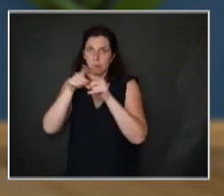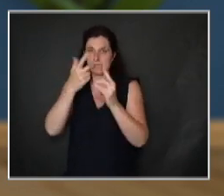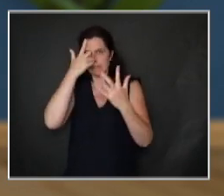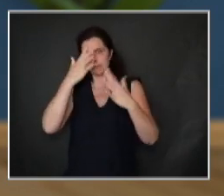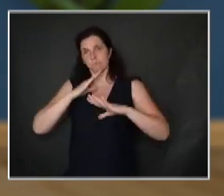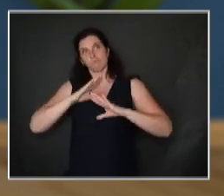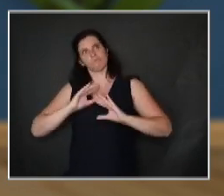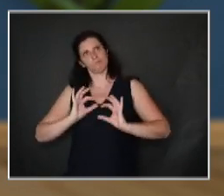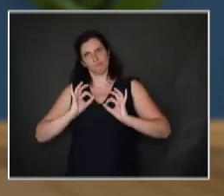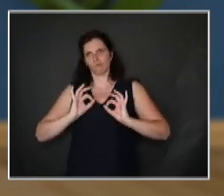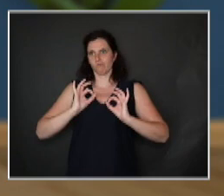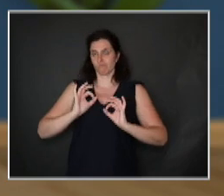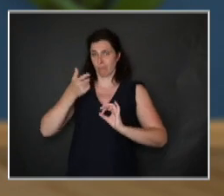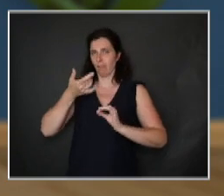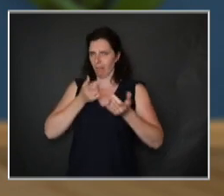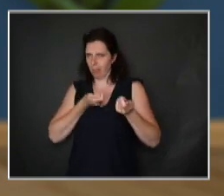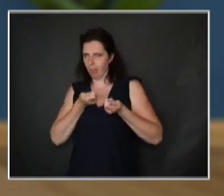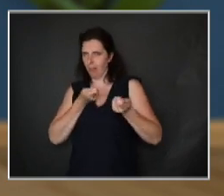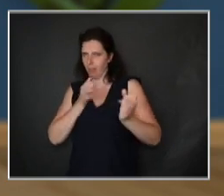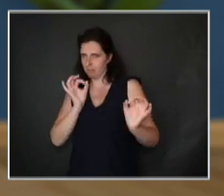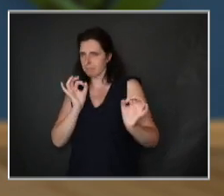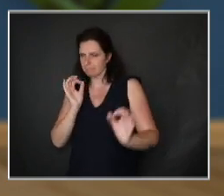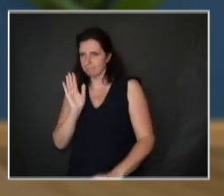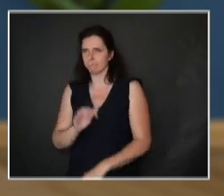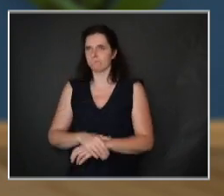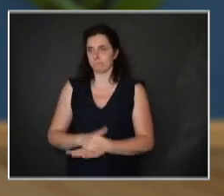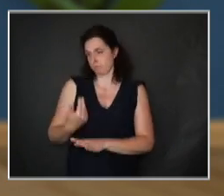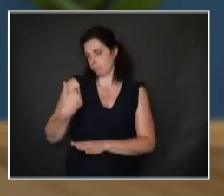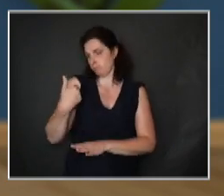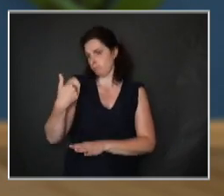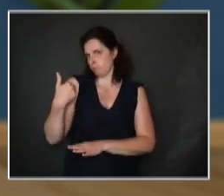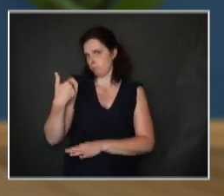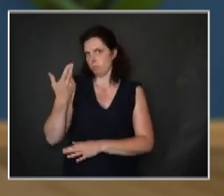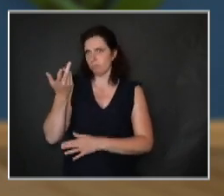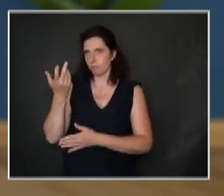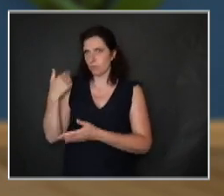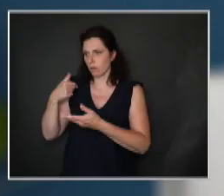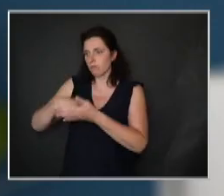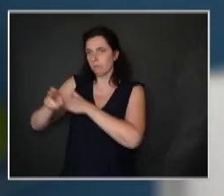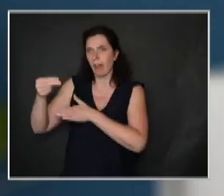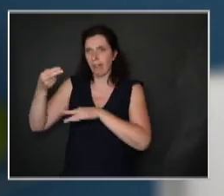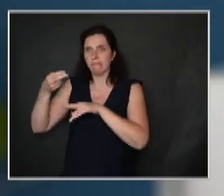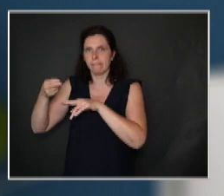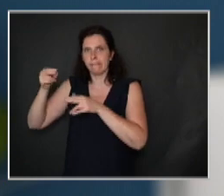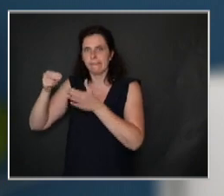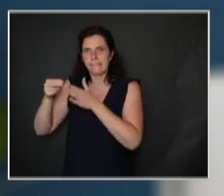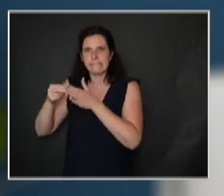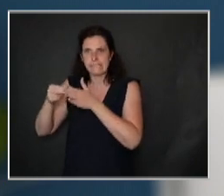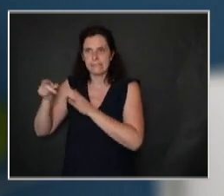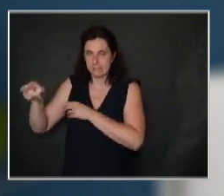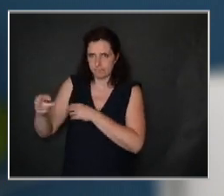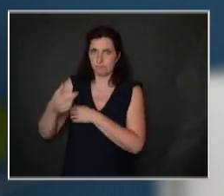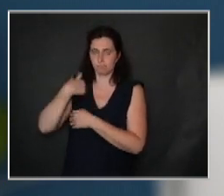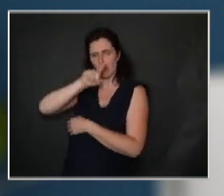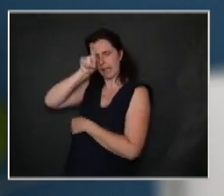qu'il pratique très habilement. Il y a quelques jours, pendant une courte séjour à Nice, à la réponse de ma